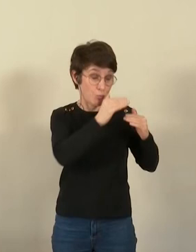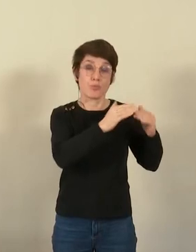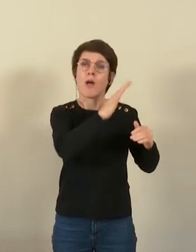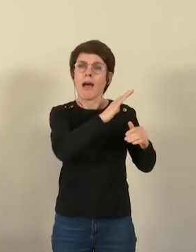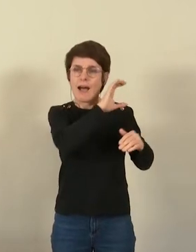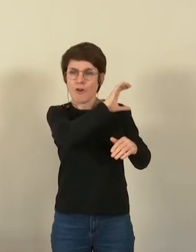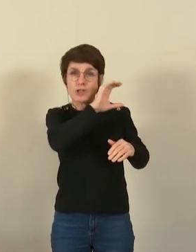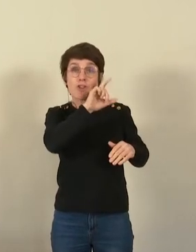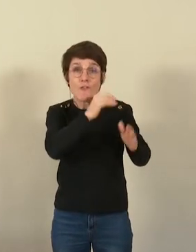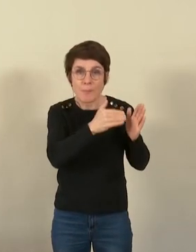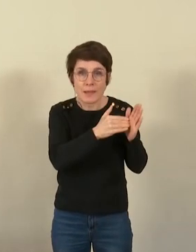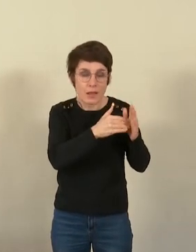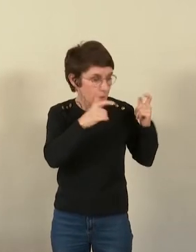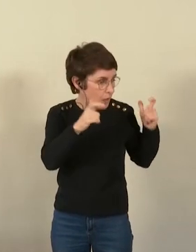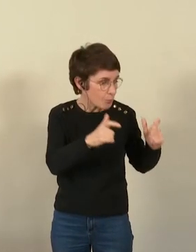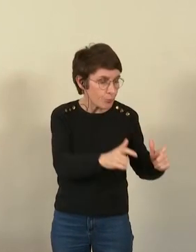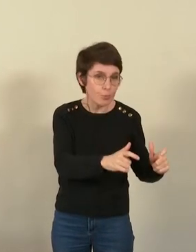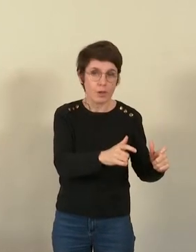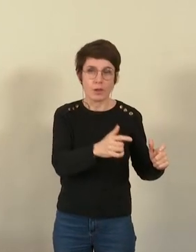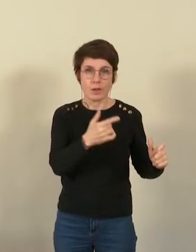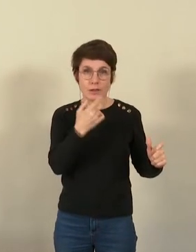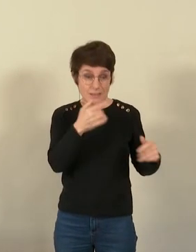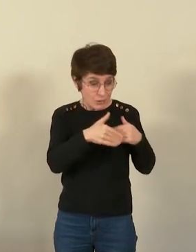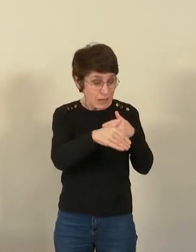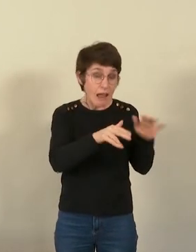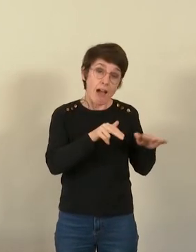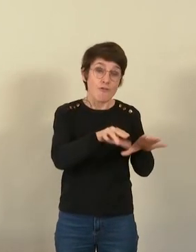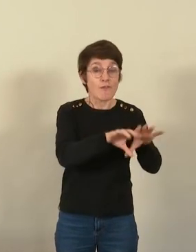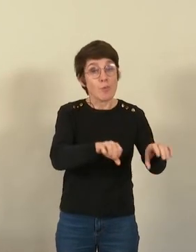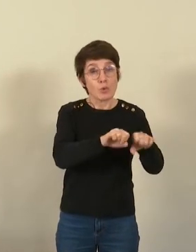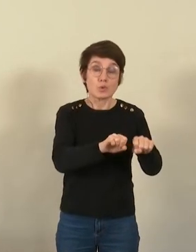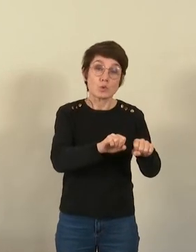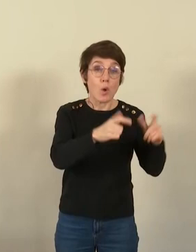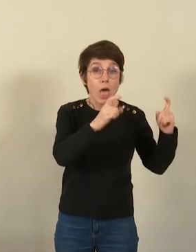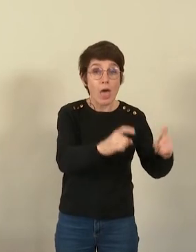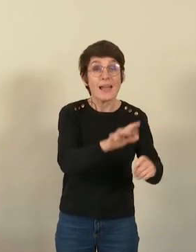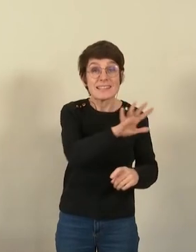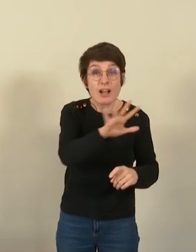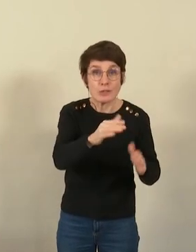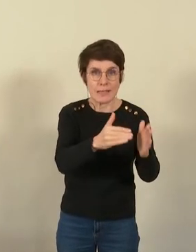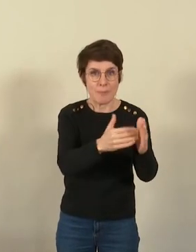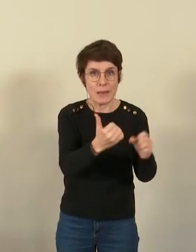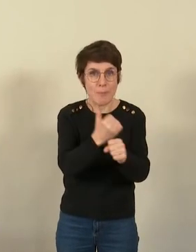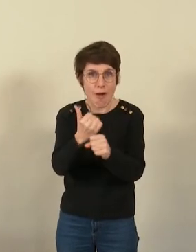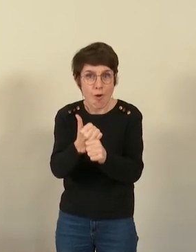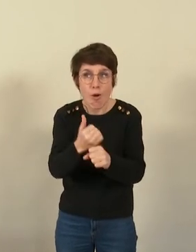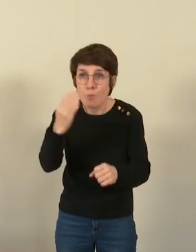consigné prévoit la production d'environ 55000 logements sociaux par an là où il en faudrait